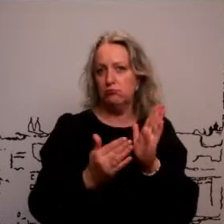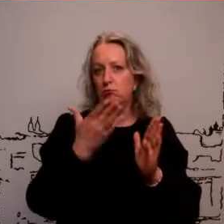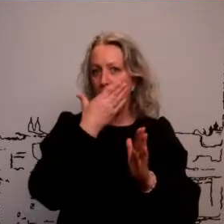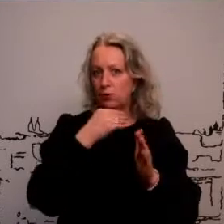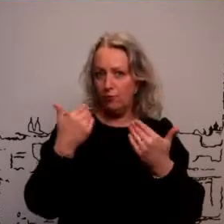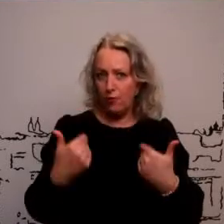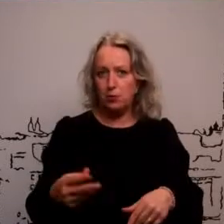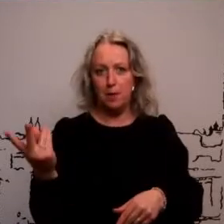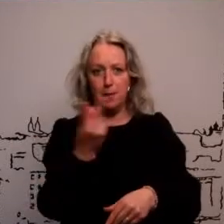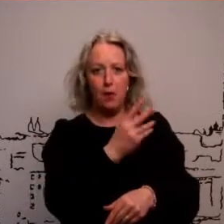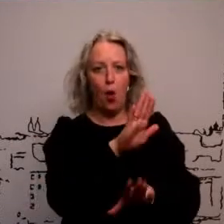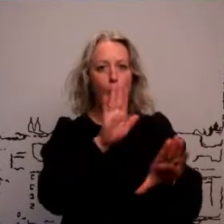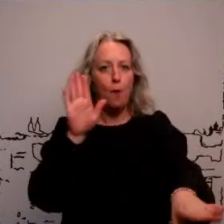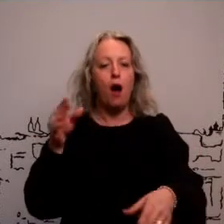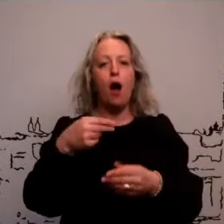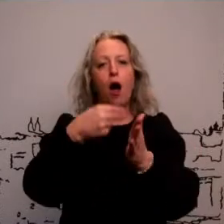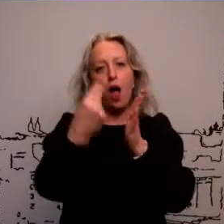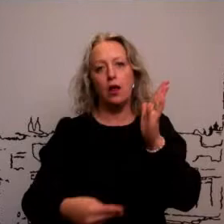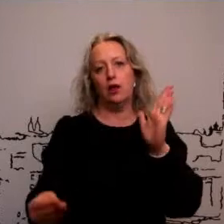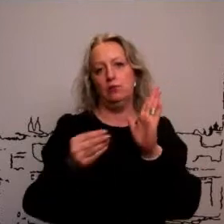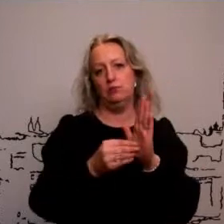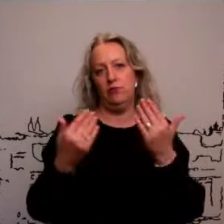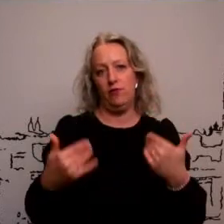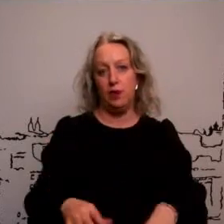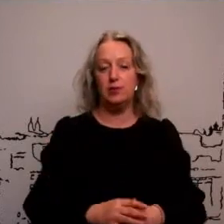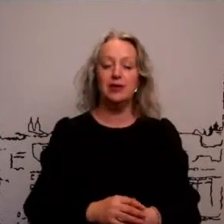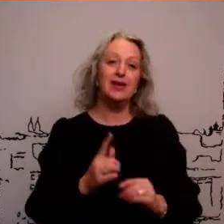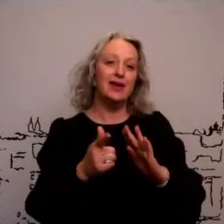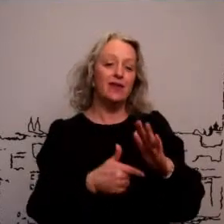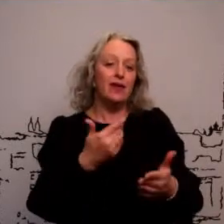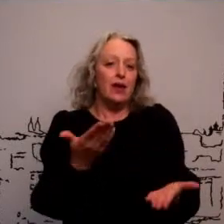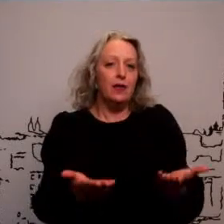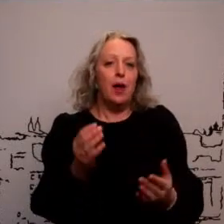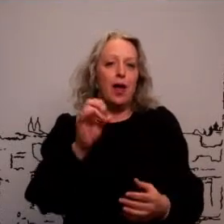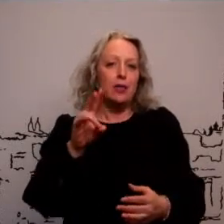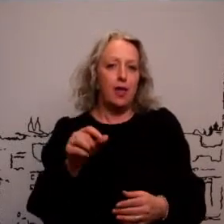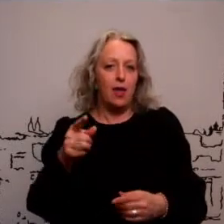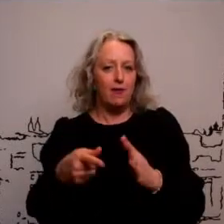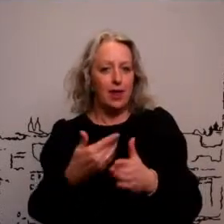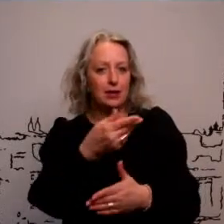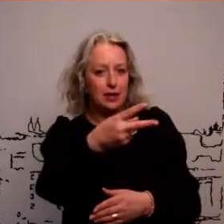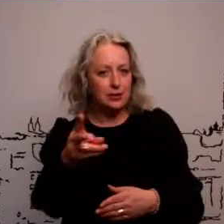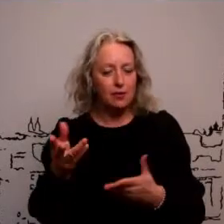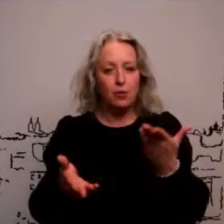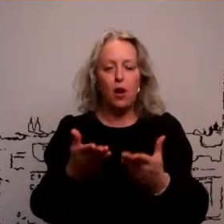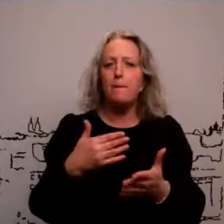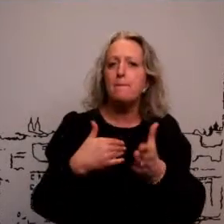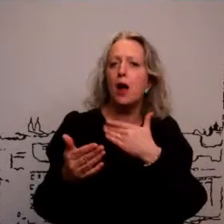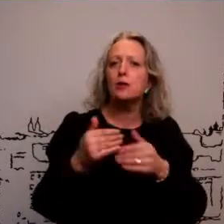on sellel siis olemas. Mm-hmm. Enele võib-olla teistele ka siin, et kui palju praktikas on näha seda,